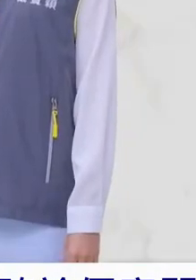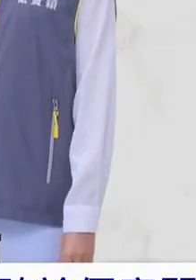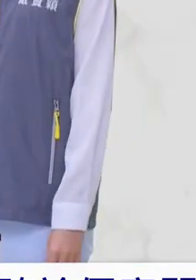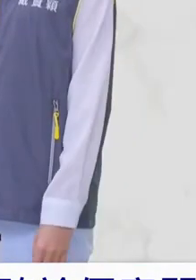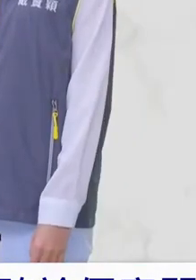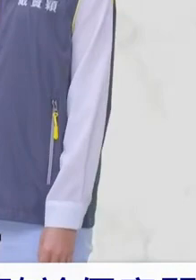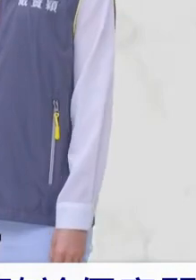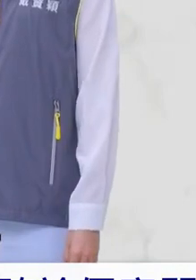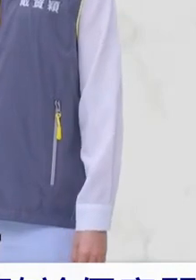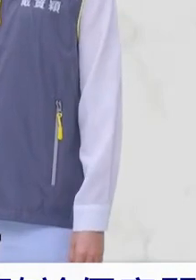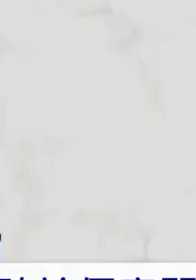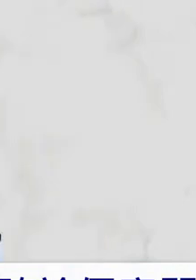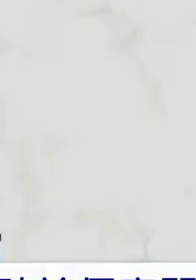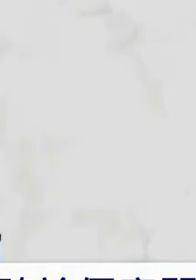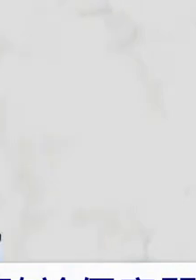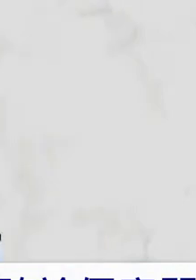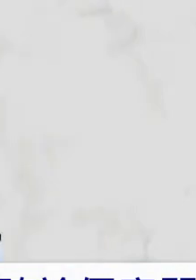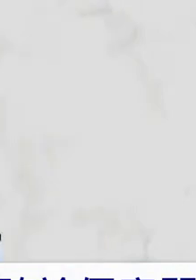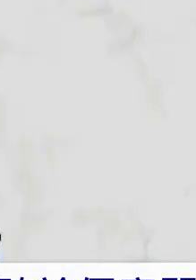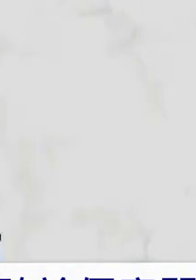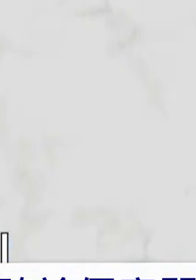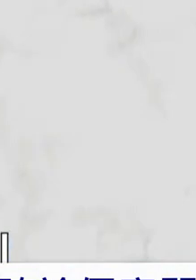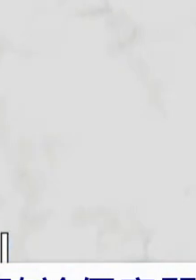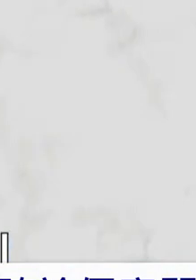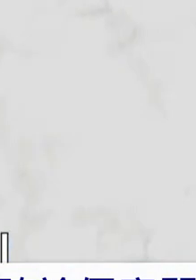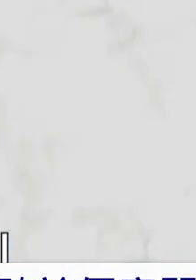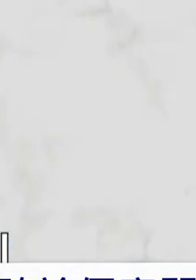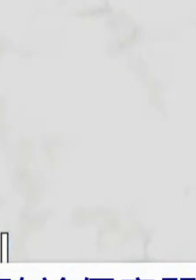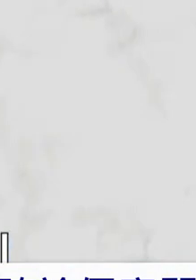大家好，我是台湾灯会大使戴姿颖。